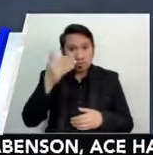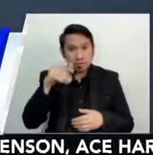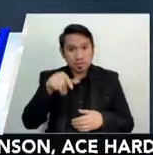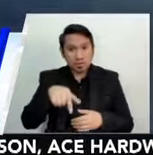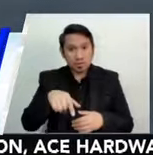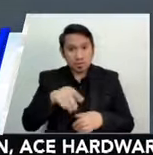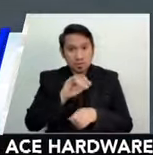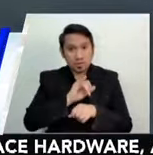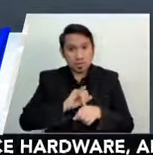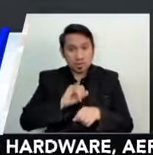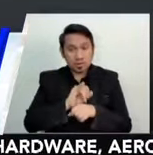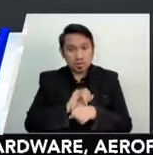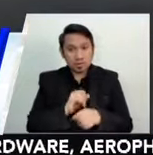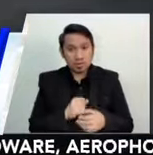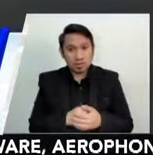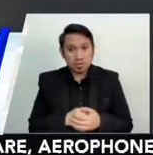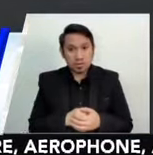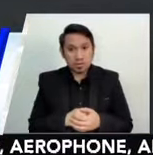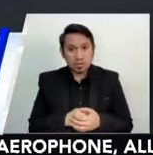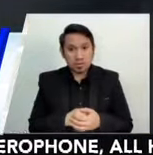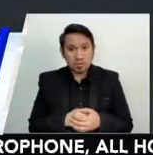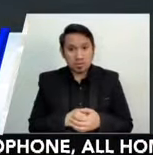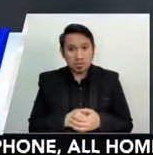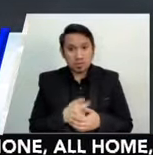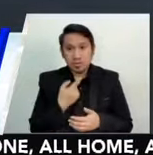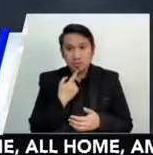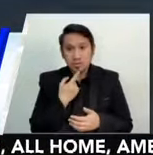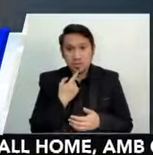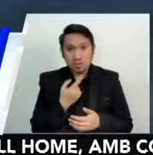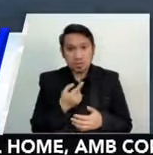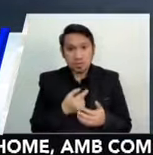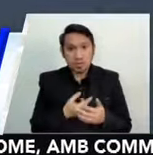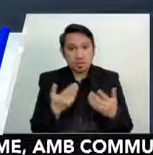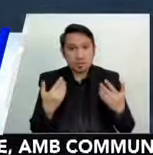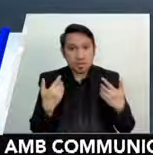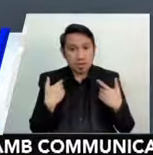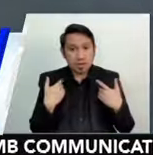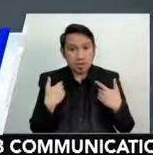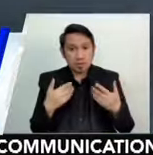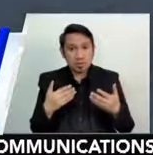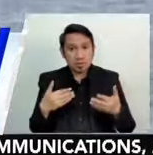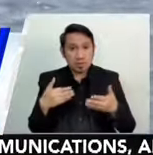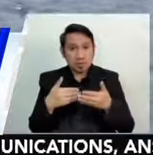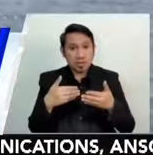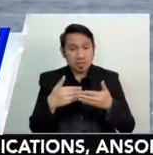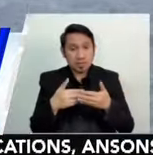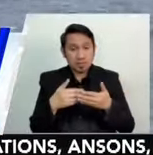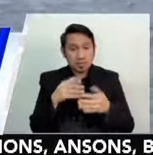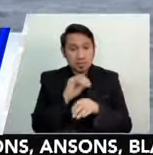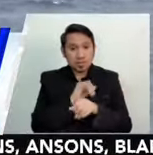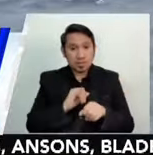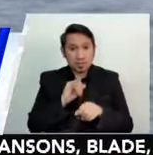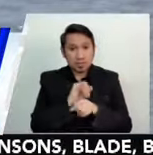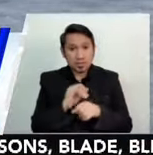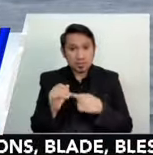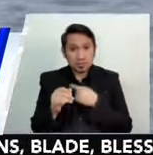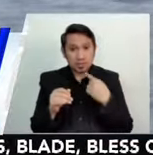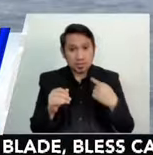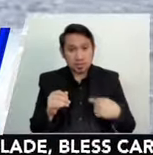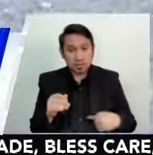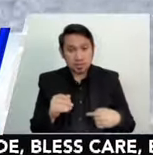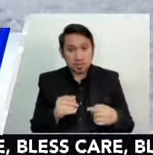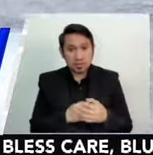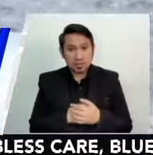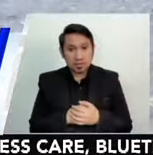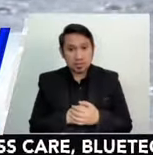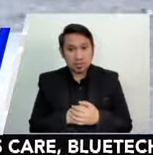Subi Reef. Kinumpirma ng Philippine Coast Guard na nakalapit sa isla ang barko ng China Coast Guard o CCG pero